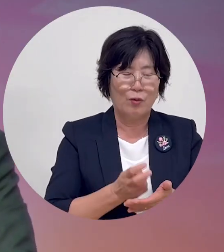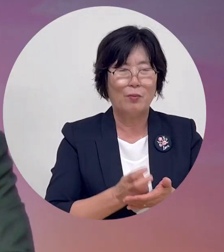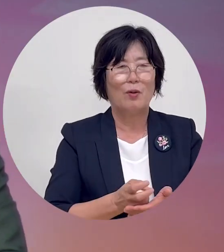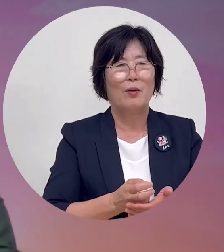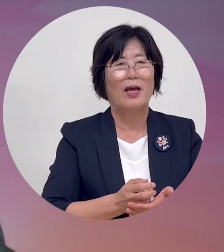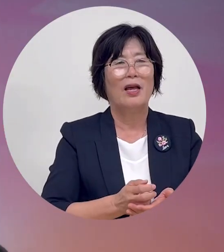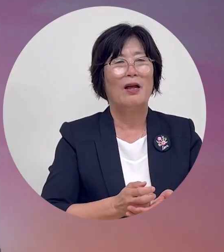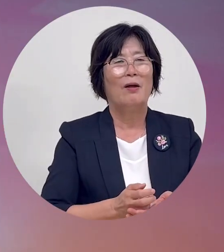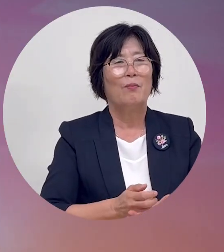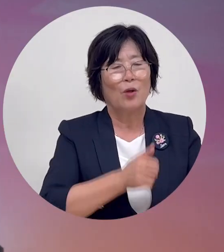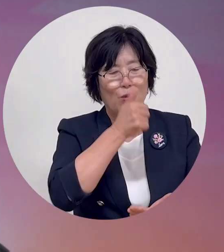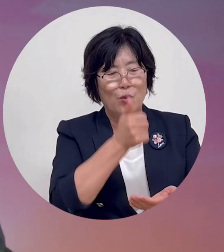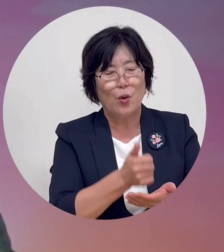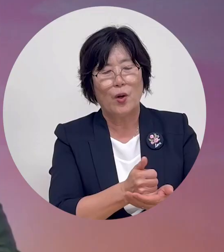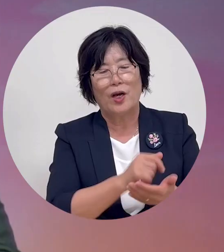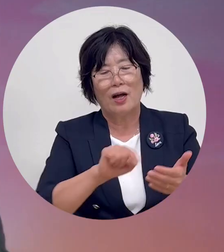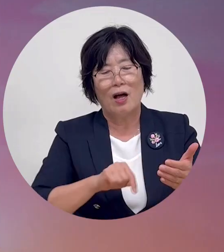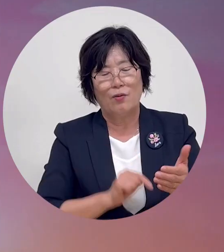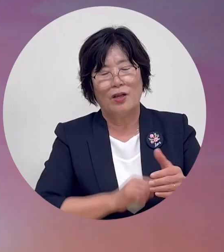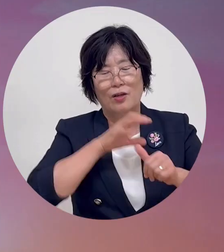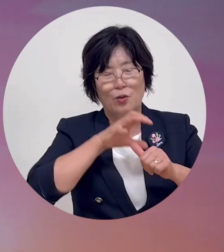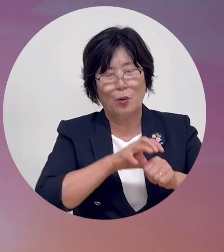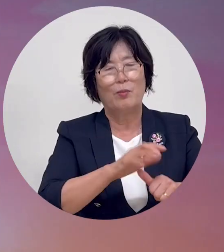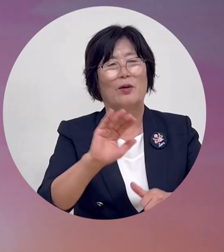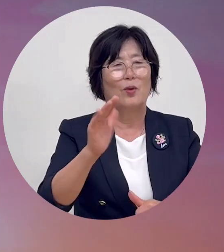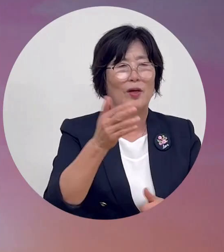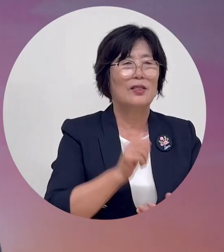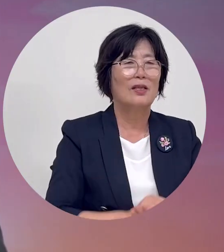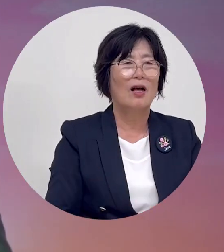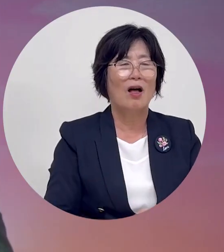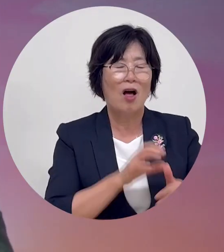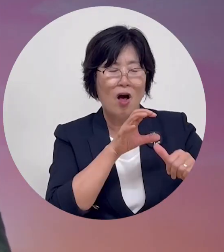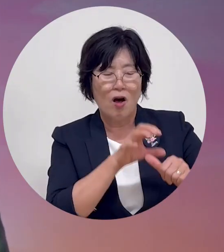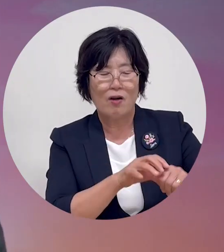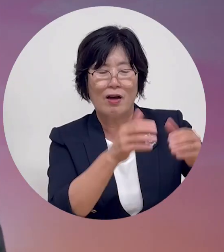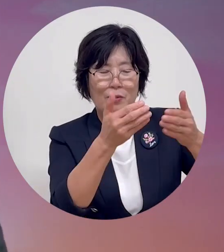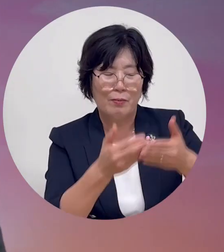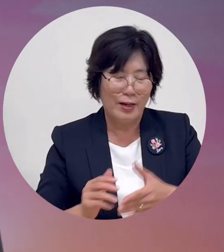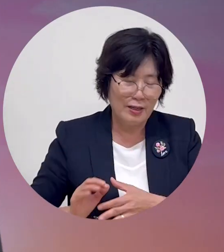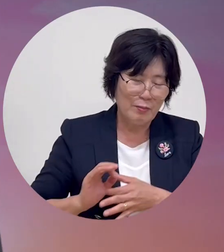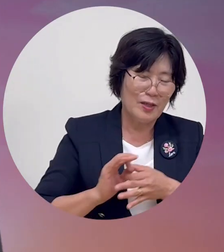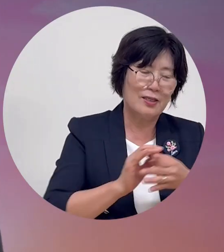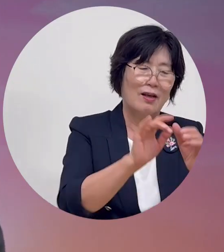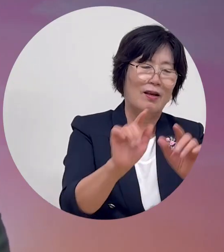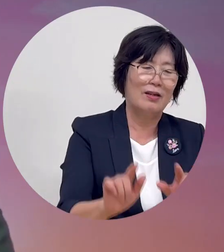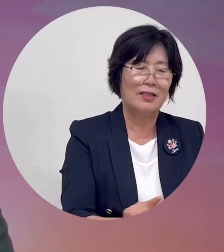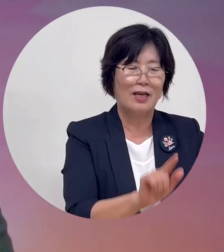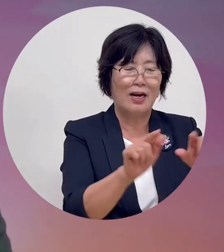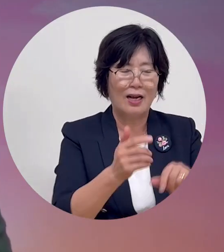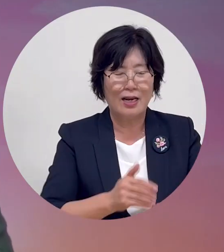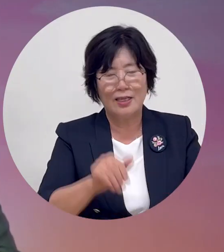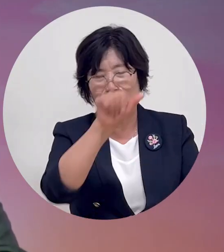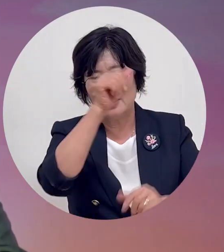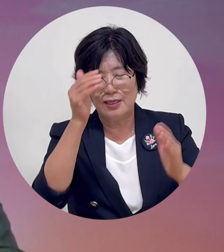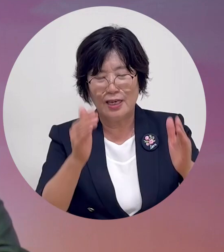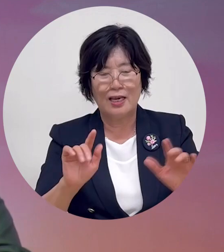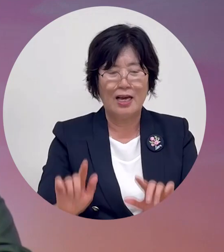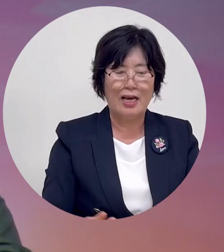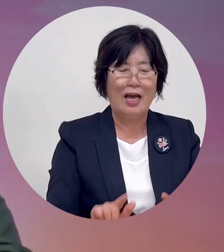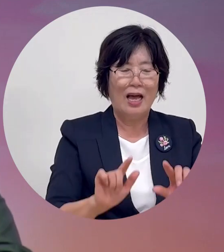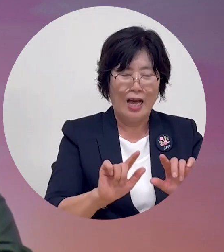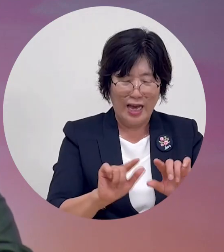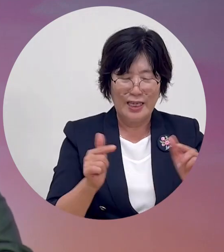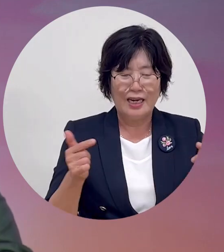죄에 속박이 되어서 억압을 받으면서 살아가는 인생이 아니라